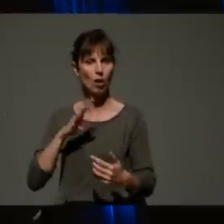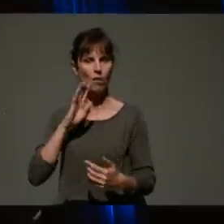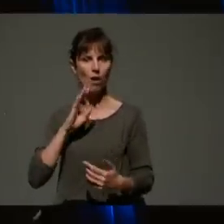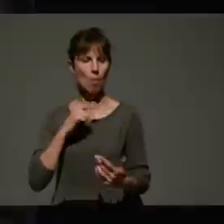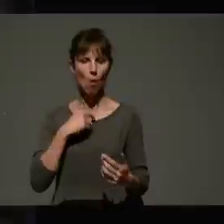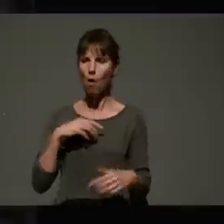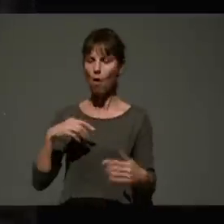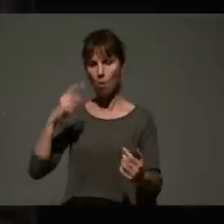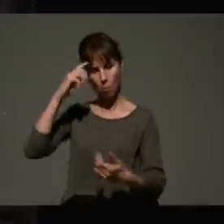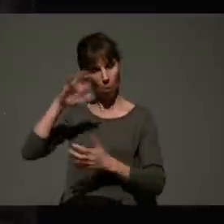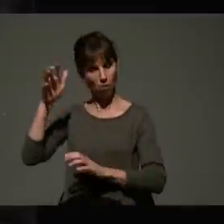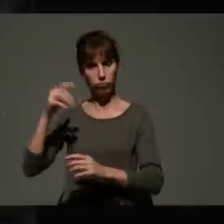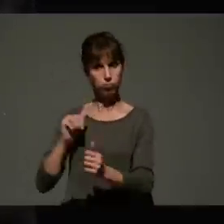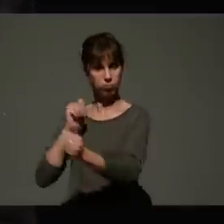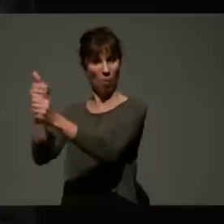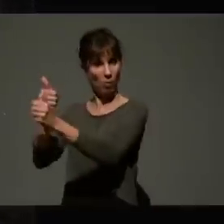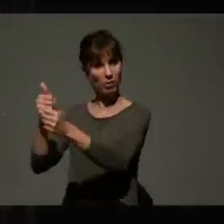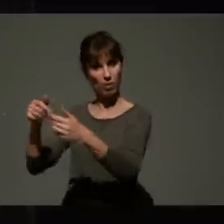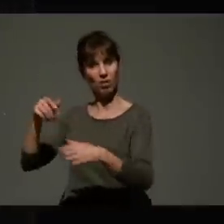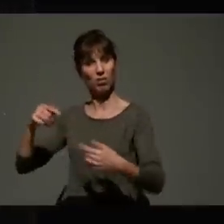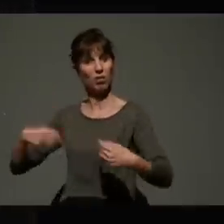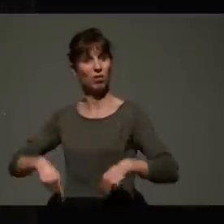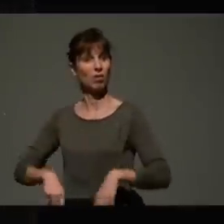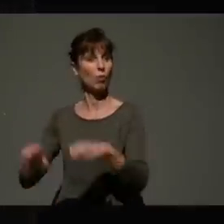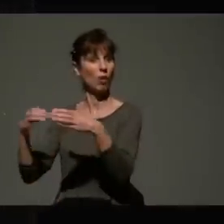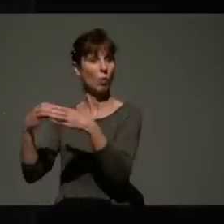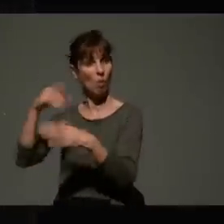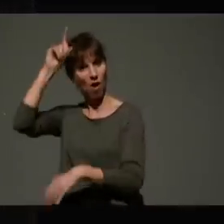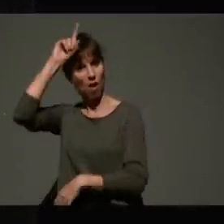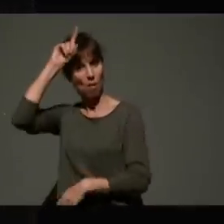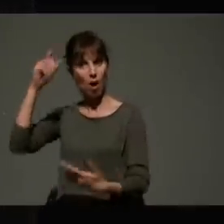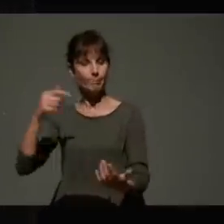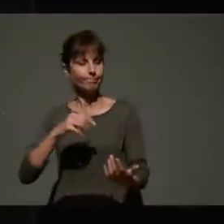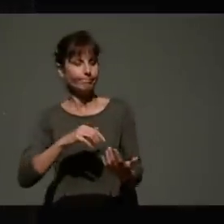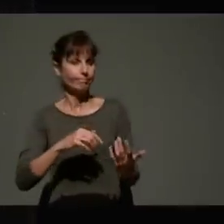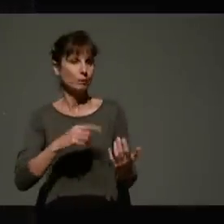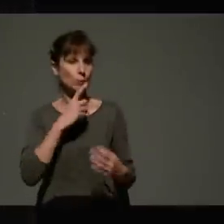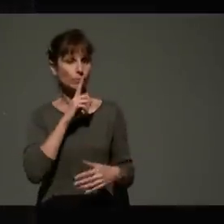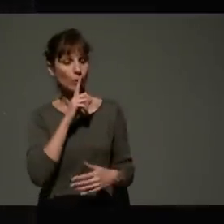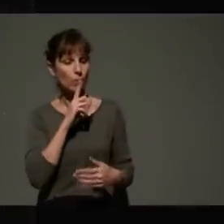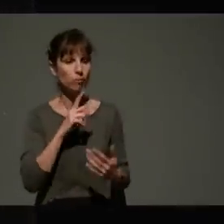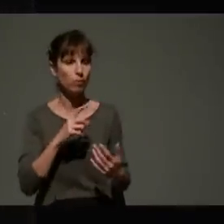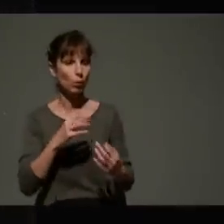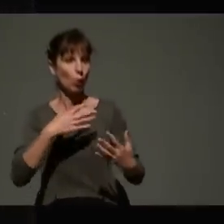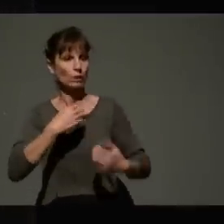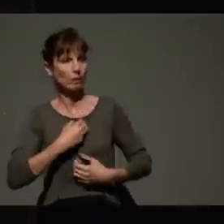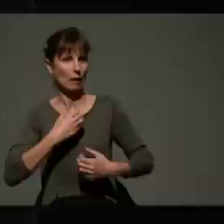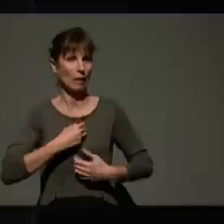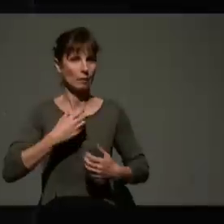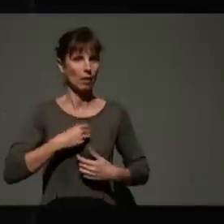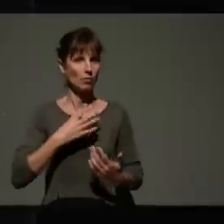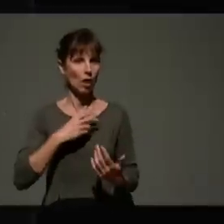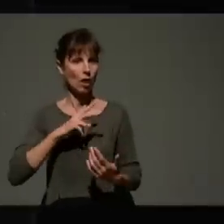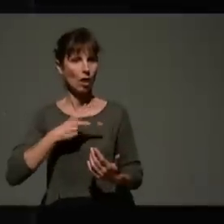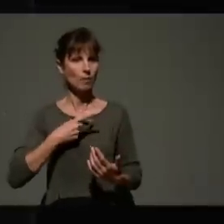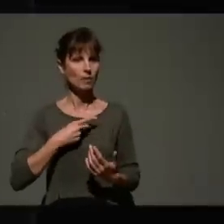l'État allemand. Et maintenant, d'ailleurs, c'est l'Allemagne réunie qui paye pour ces erreurs avec beaucoup de médecins qui sont maintenant partis